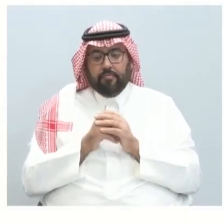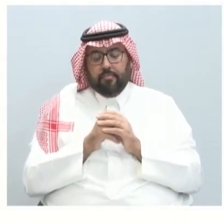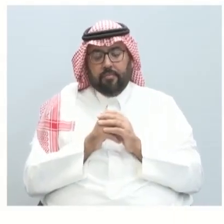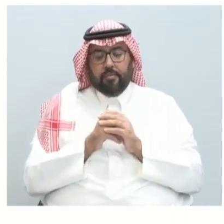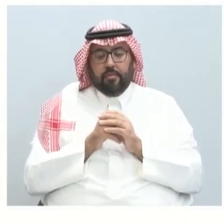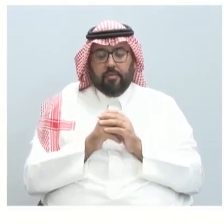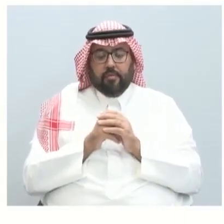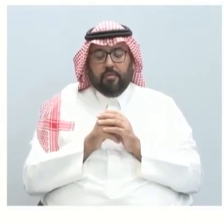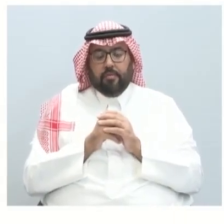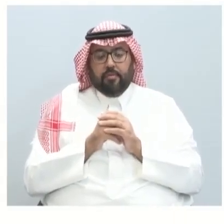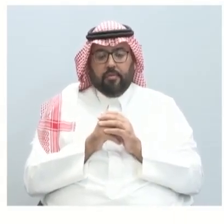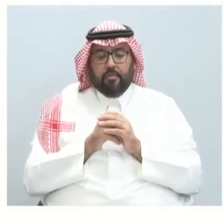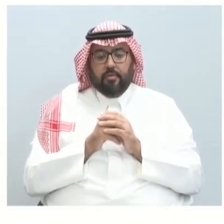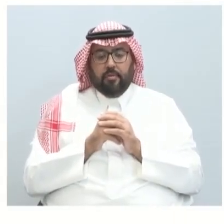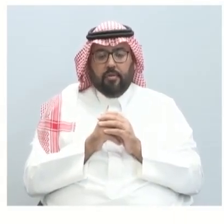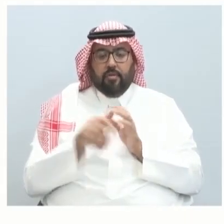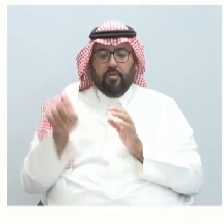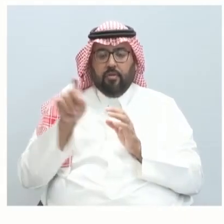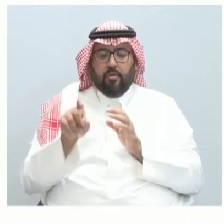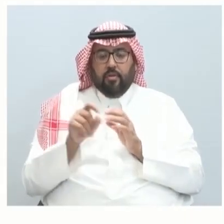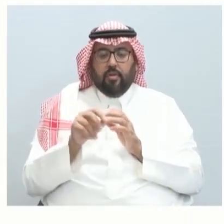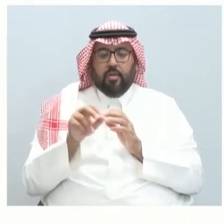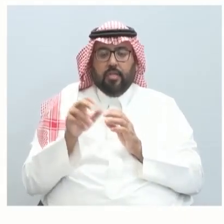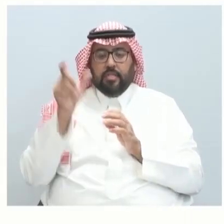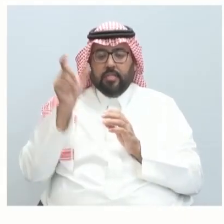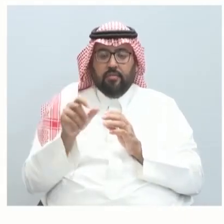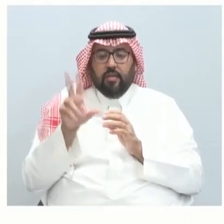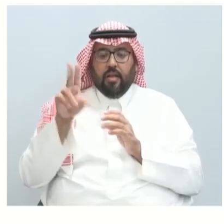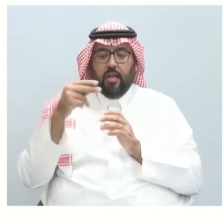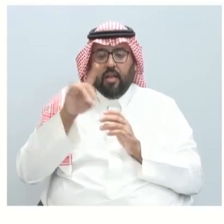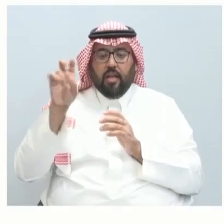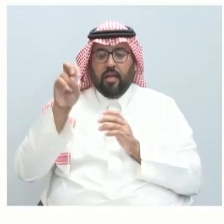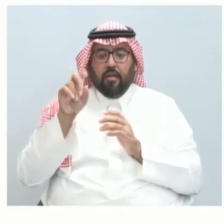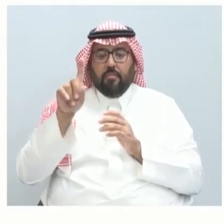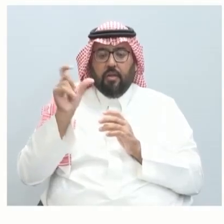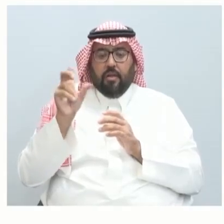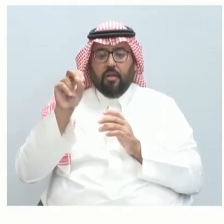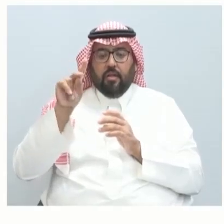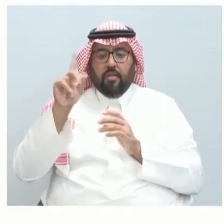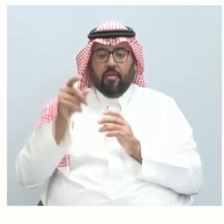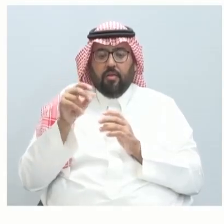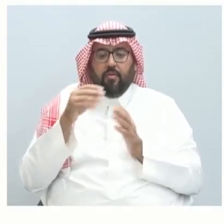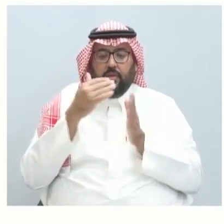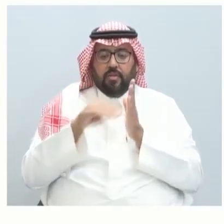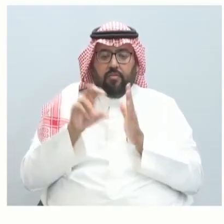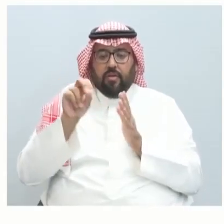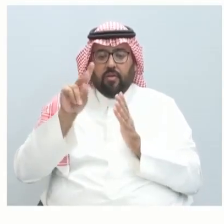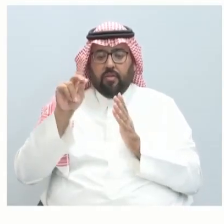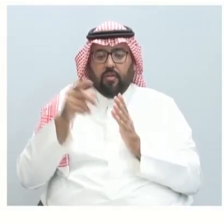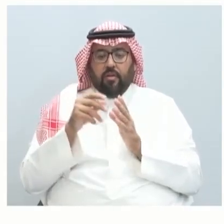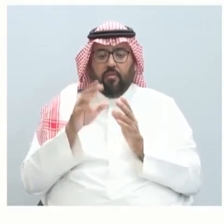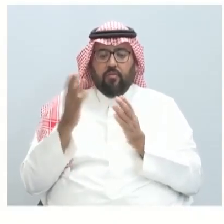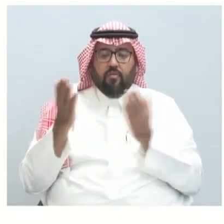اشرنا اليه هنا لدينا سؤالين يقول صف العلاقه بين القطر ونصف القطر في كل